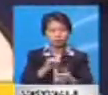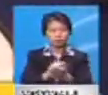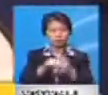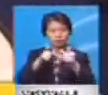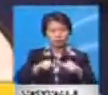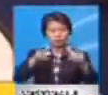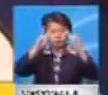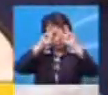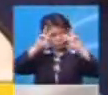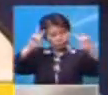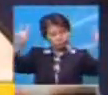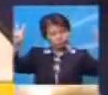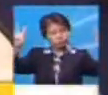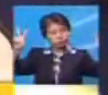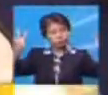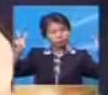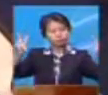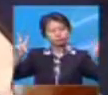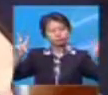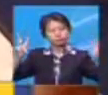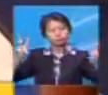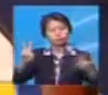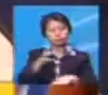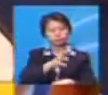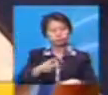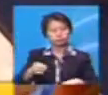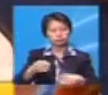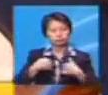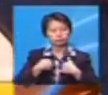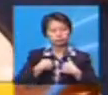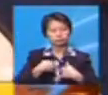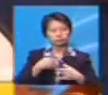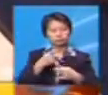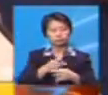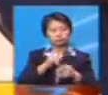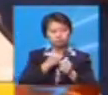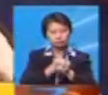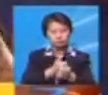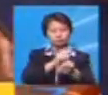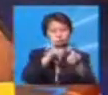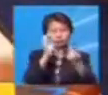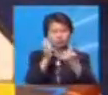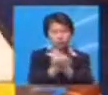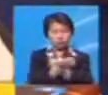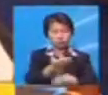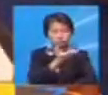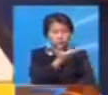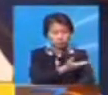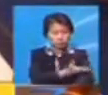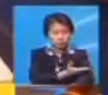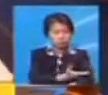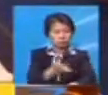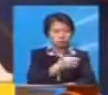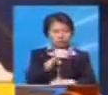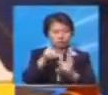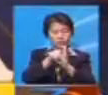and harmony of our state. Preserve our culture, heritage and